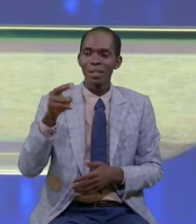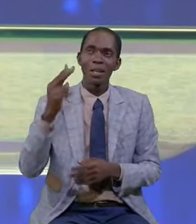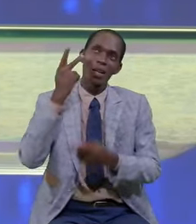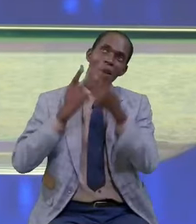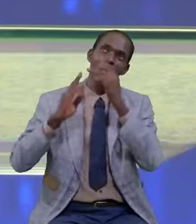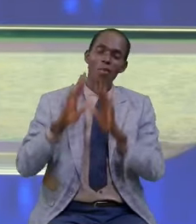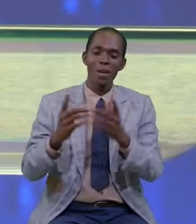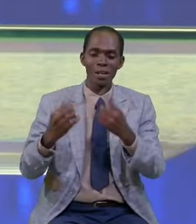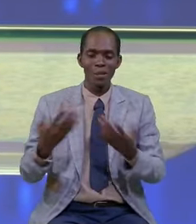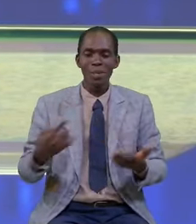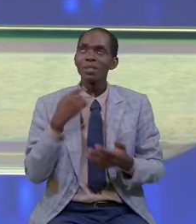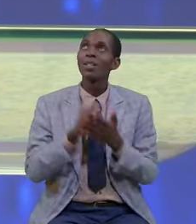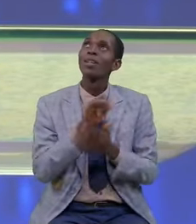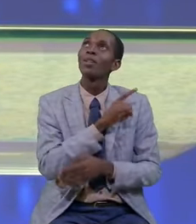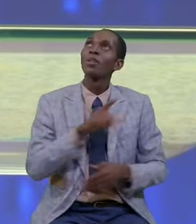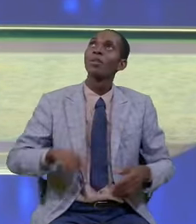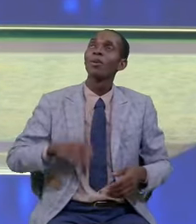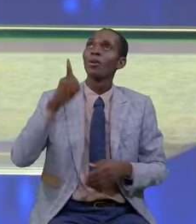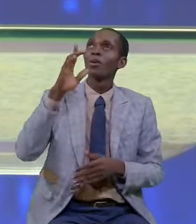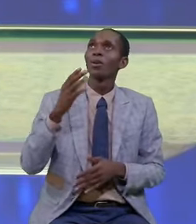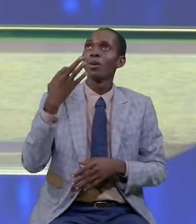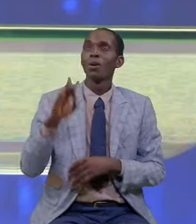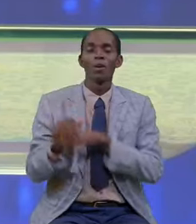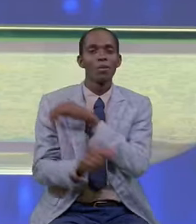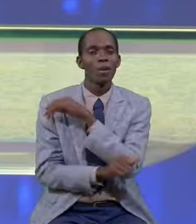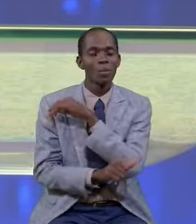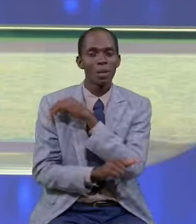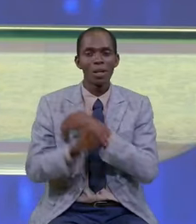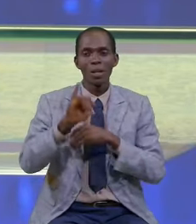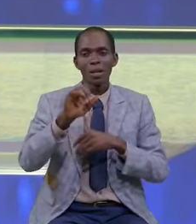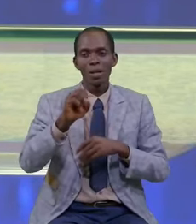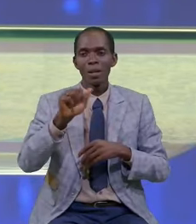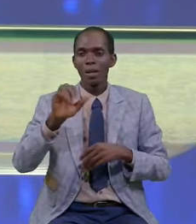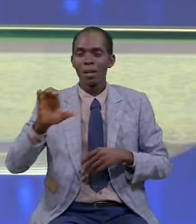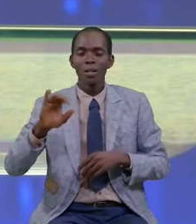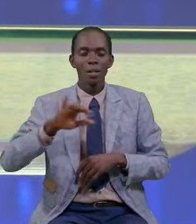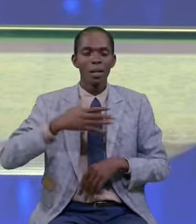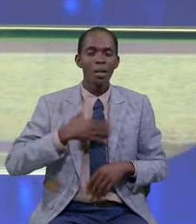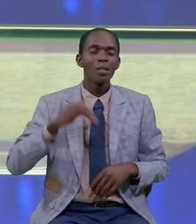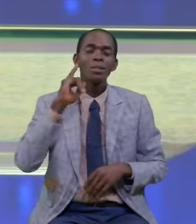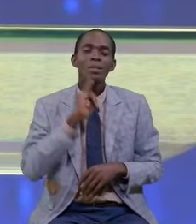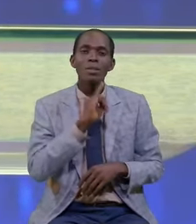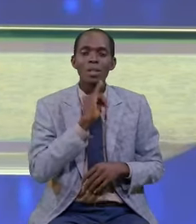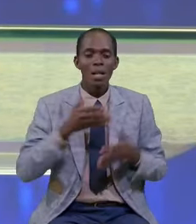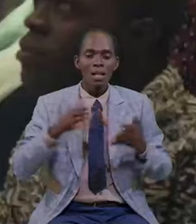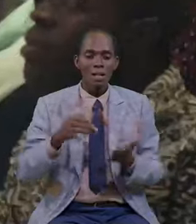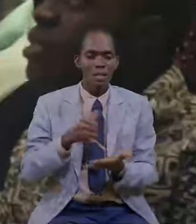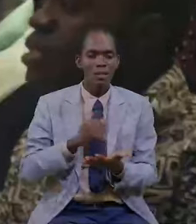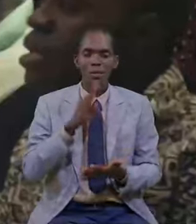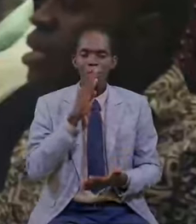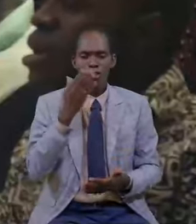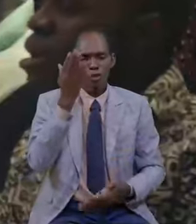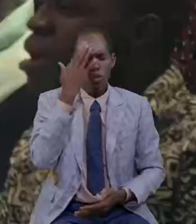dit, Éternel, Dieu d'Abraham, d'Isaac et de Jacques et d'Israël, que l'on sache